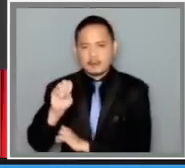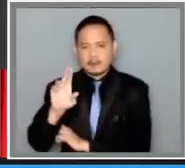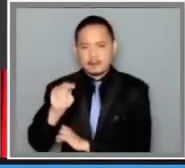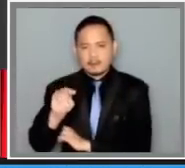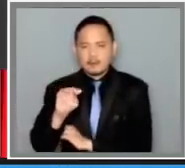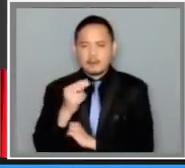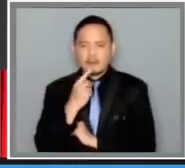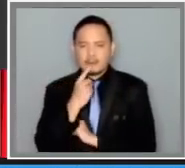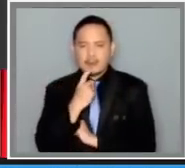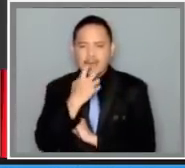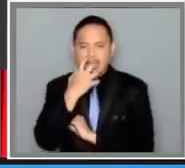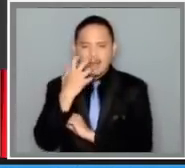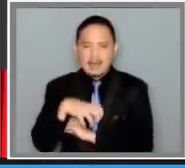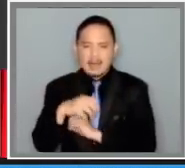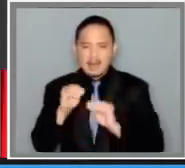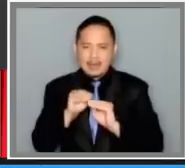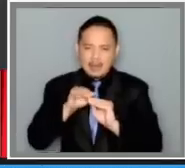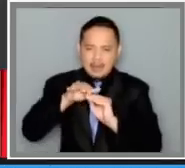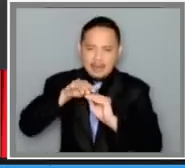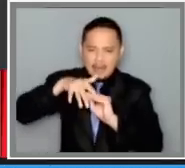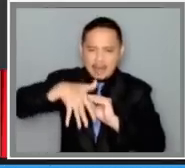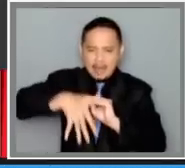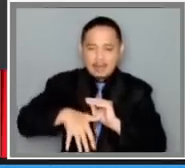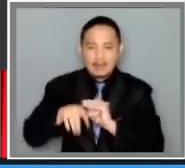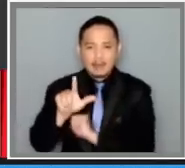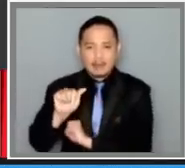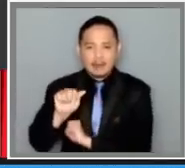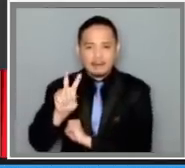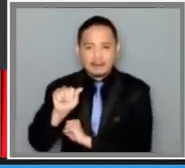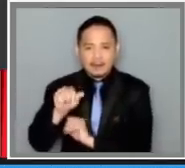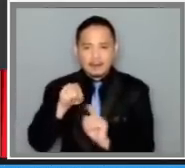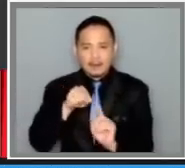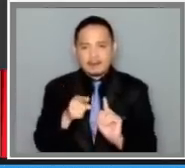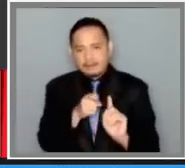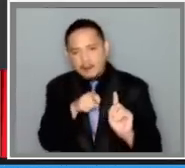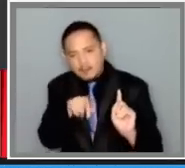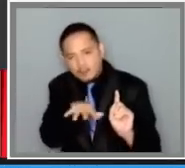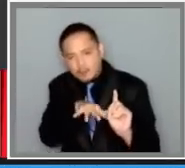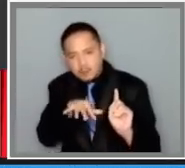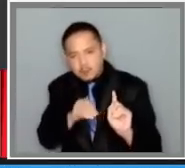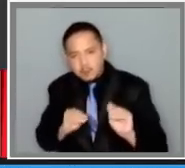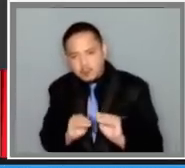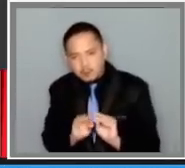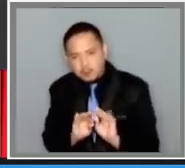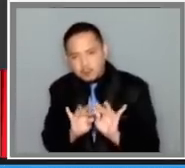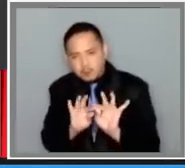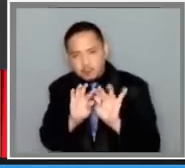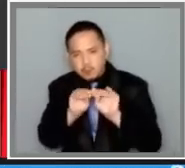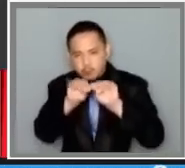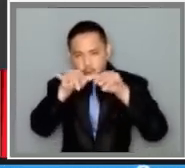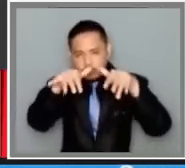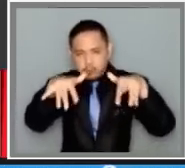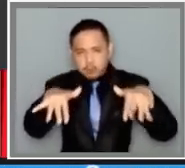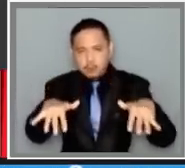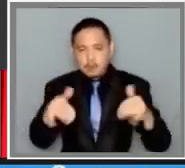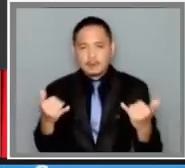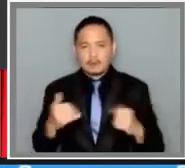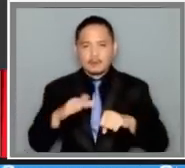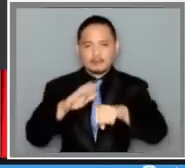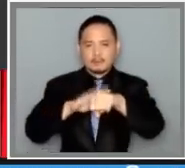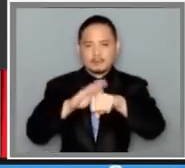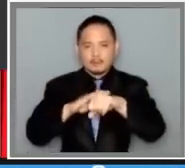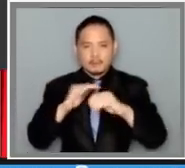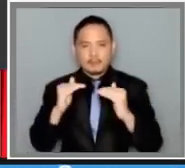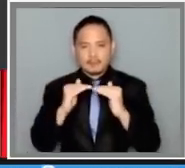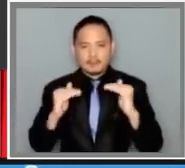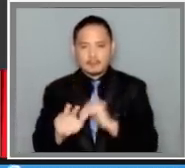slow effusion o mabagal na paglabas ng lava mula sa bunganga ng Mayon. Sa ngayon po ay nasa alert level 3 pa rin ang bulkan.